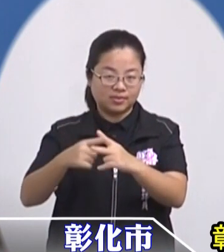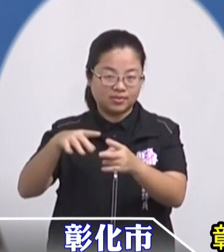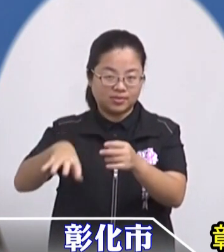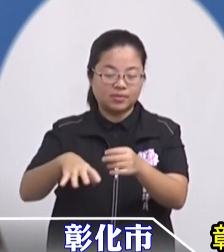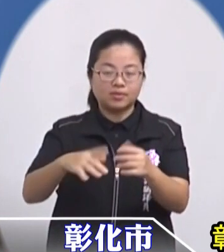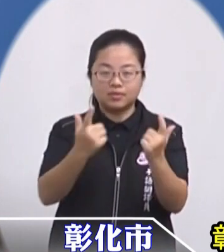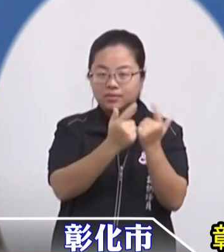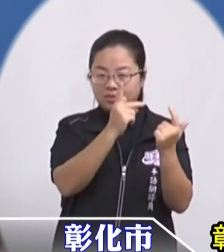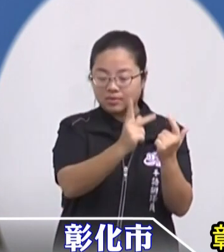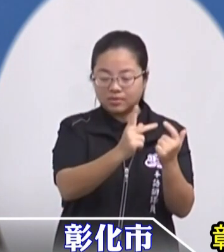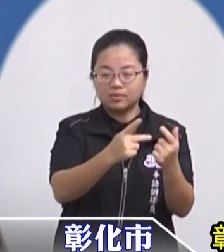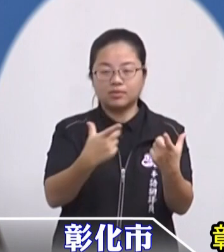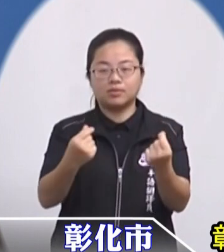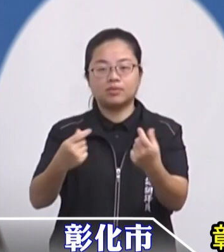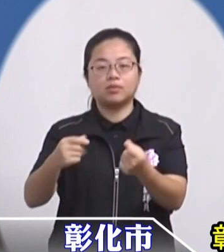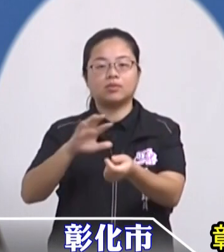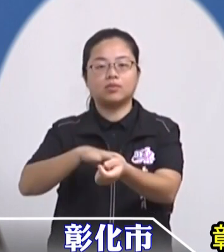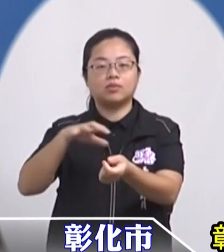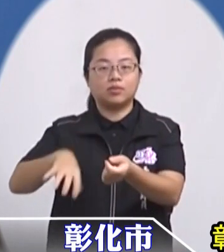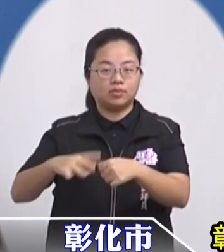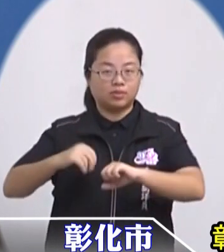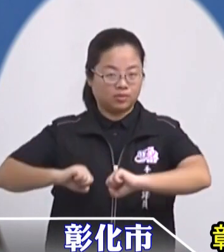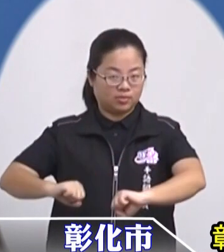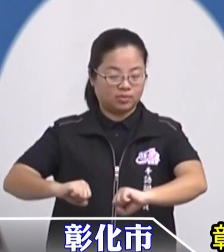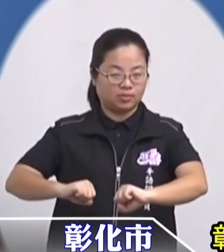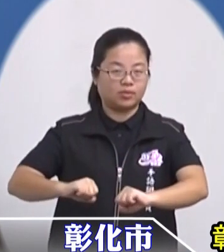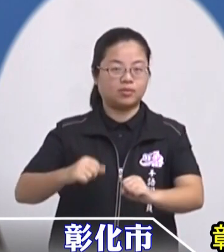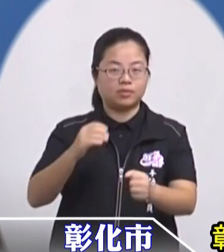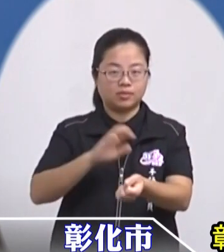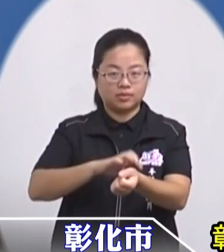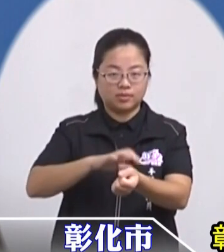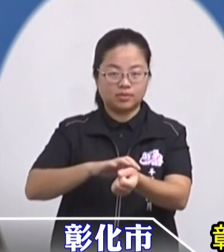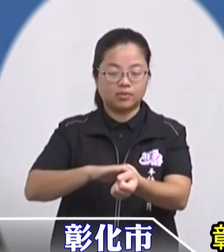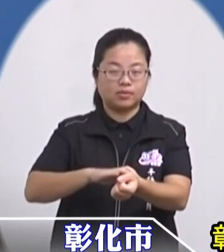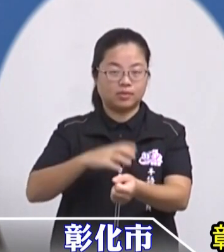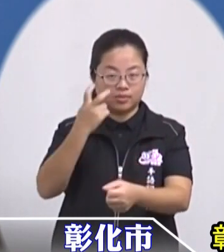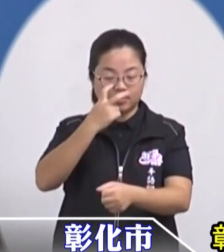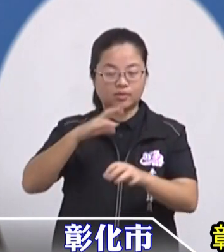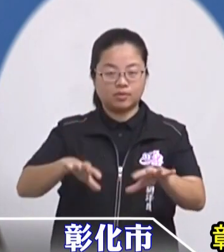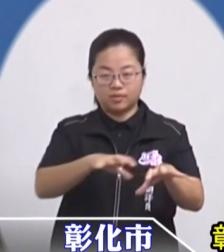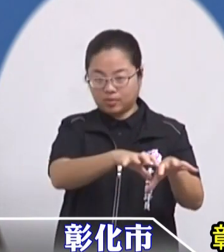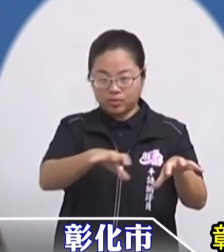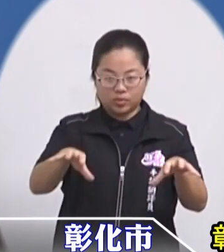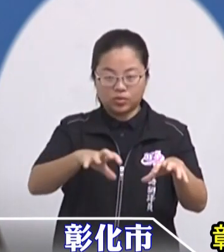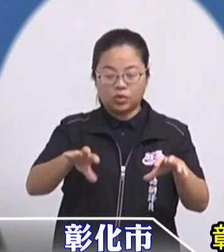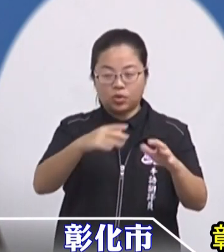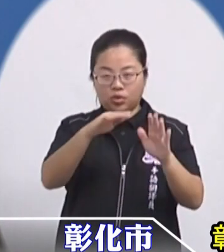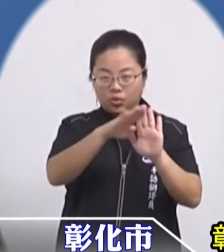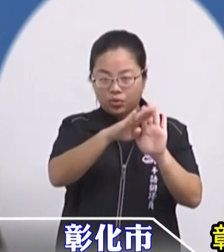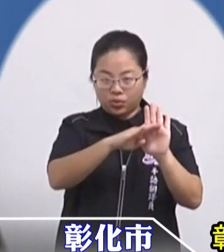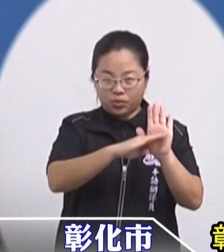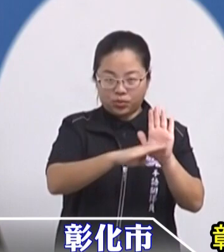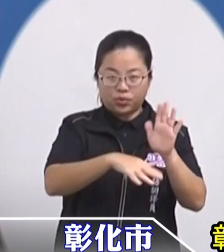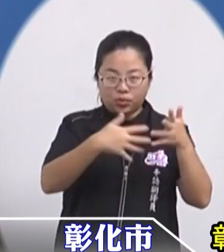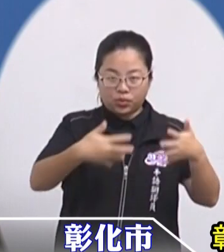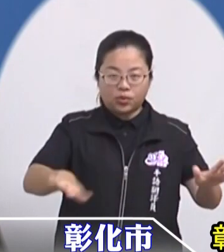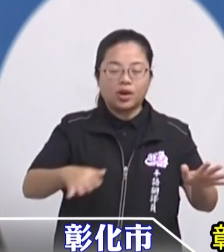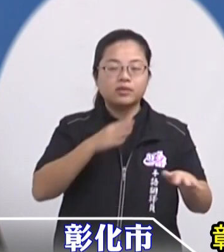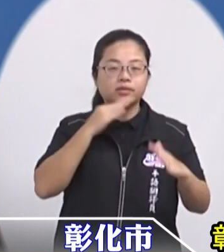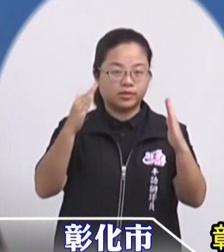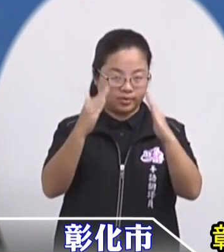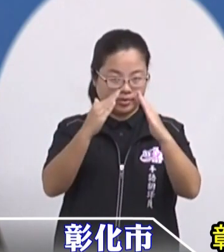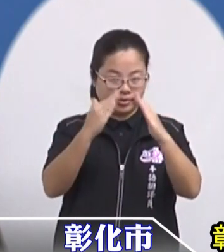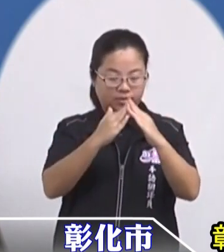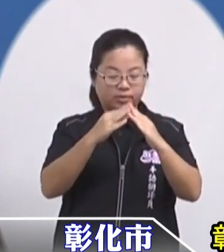斗区在卓医院跟健康医师检验所哈，有这些地区都方便你去做家用快